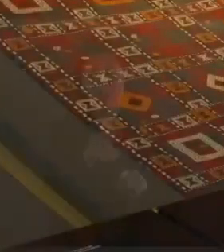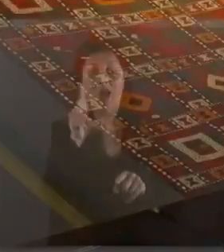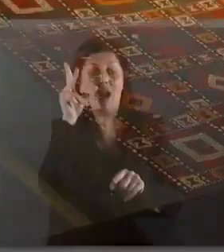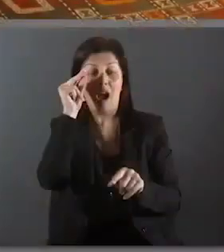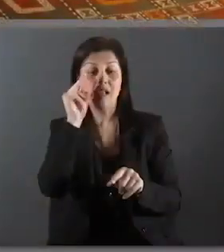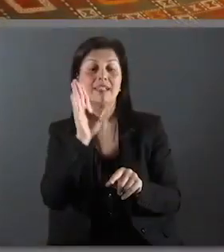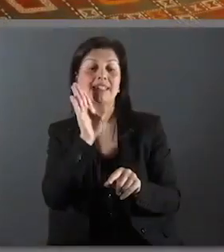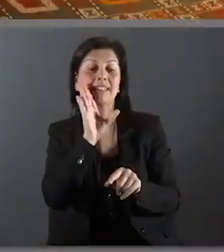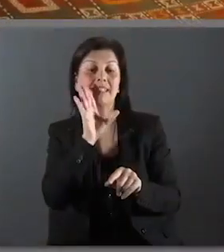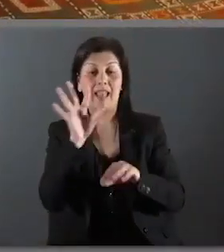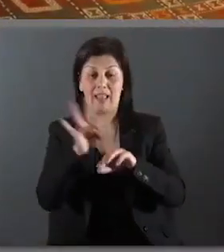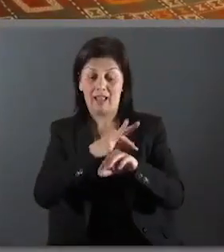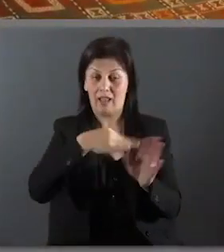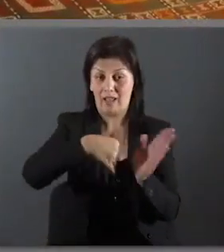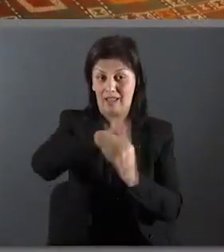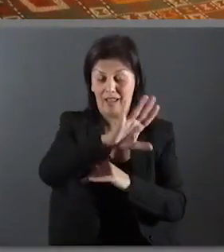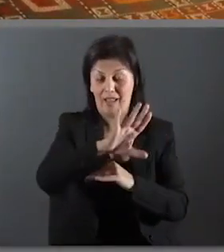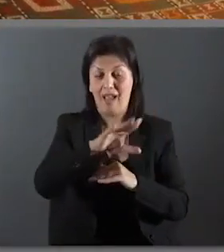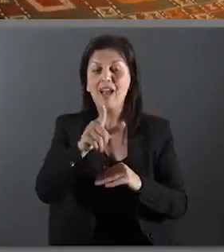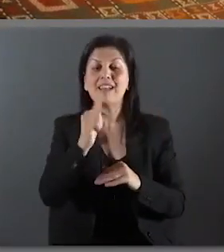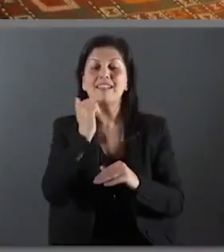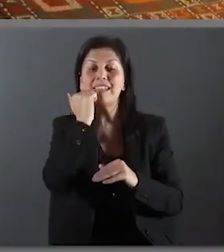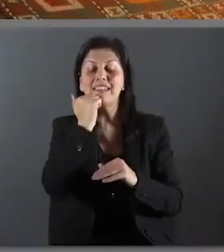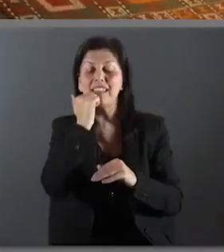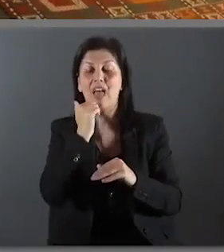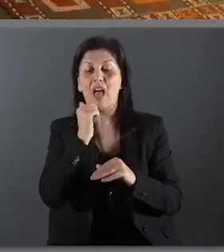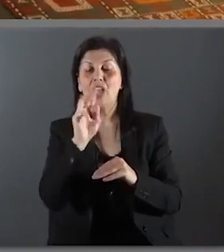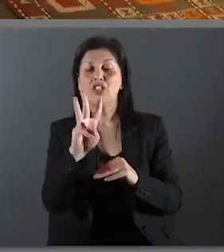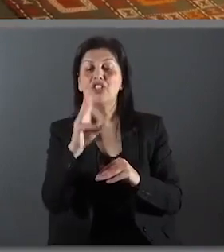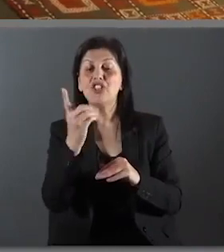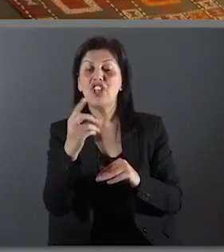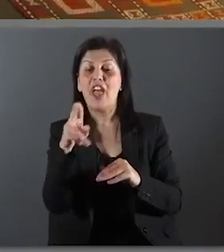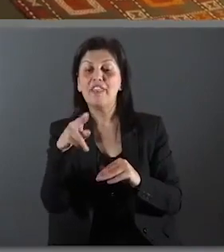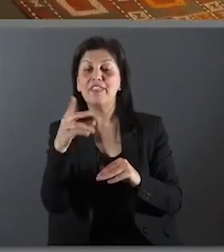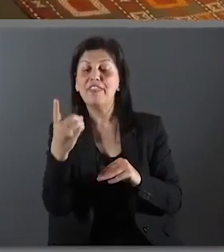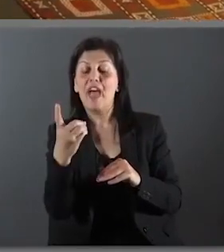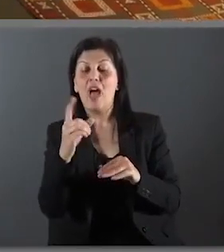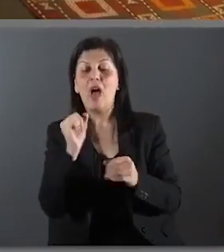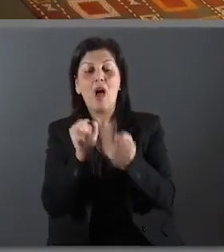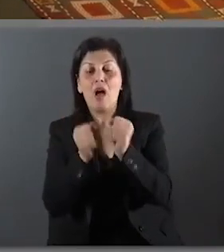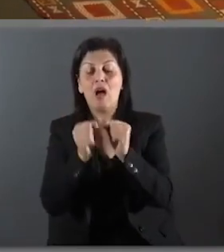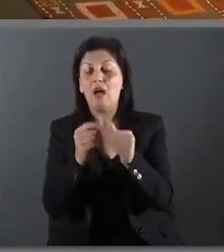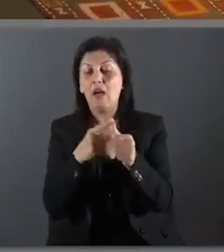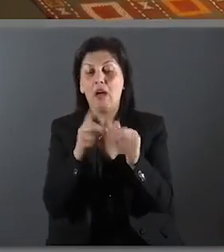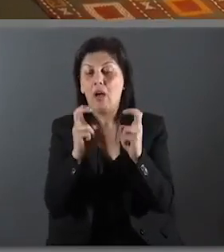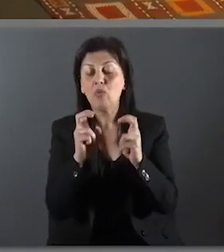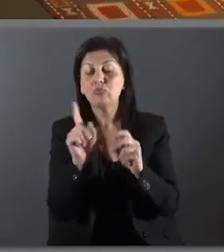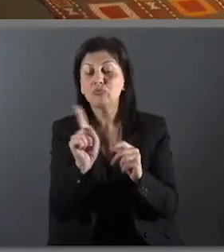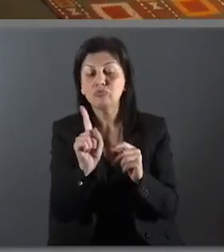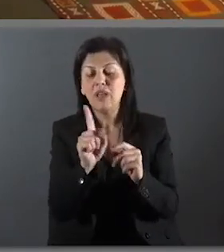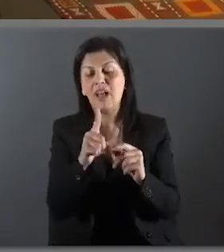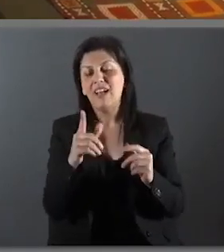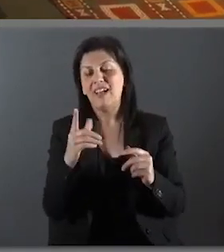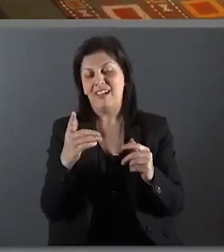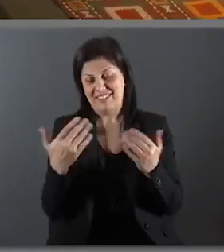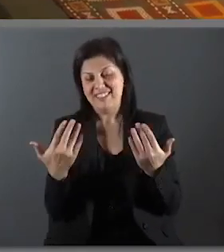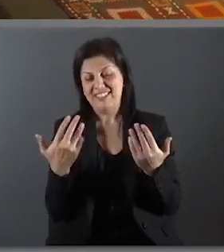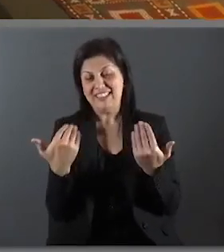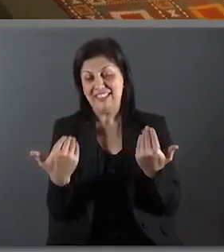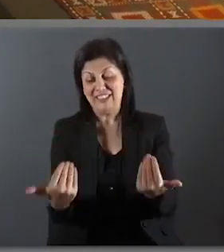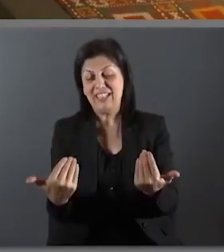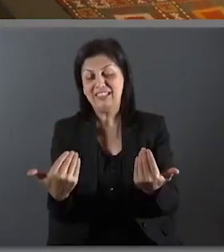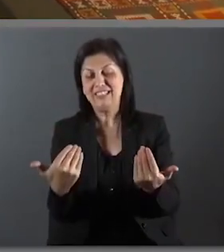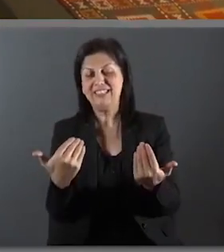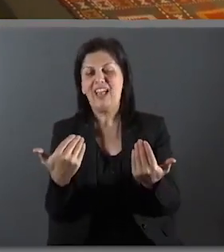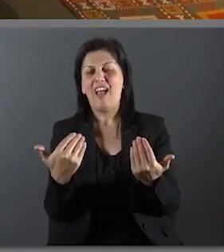Qızların ərə getmə ərəfəsində şəddə ilə bağlı nənəni bilirsiniz? Heç şəddə toxumusuz? Məsələn, mən yox, çox təəssüf ki, dövrümüzdə şəddə ilə